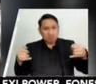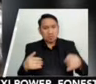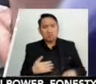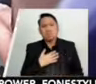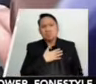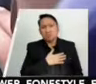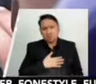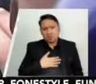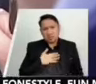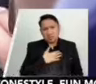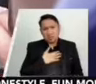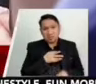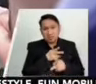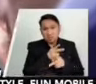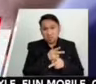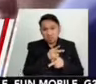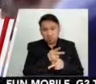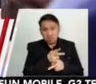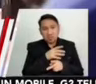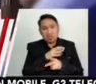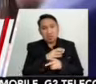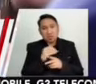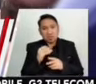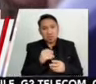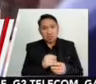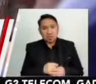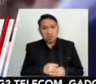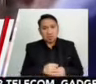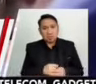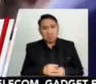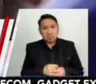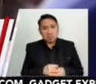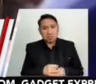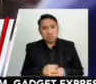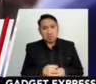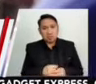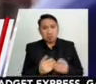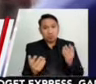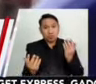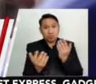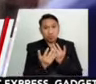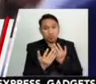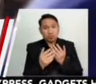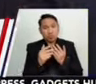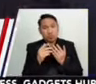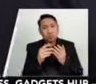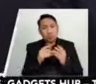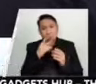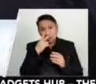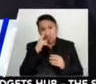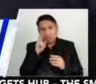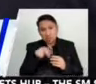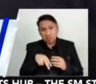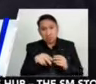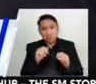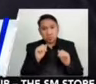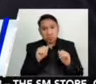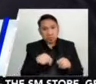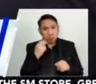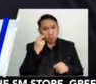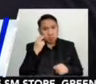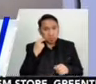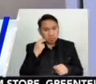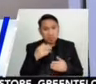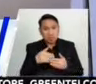siya at hindi nakikita yung tao sa loob, pwedeng pagmulan ng krimen ito. Isusunod na ang mga CR